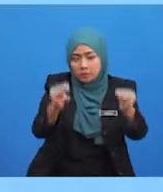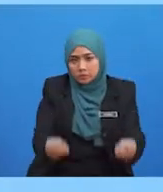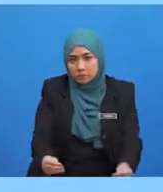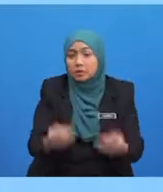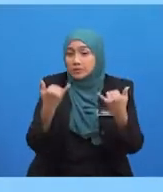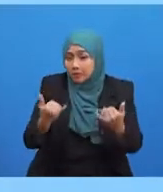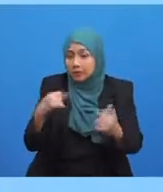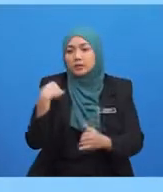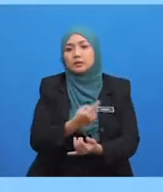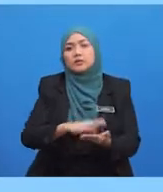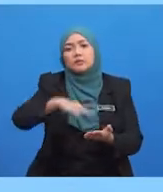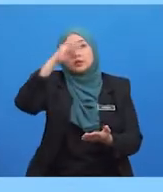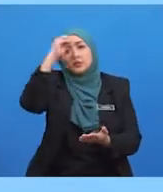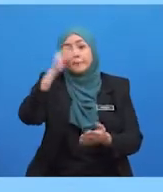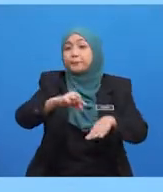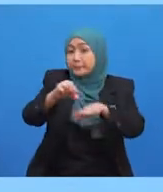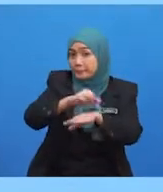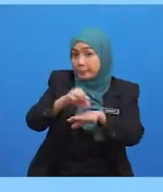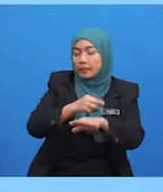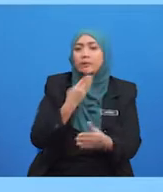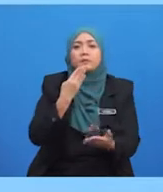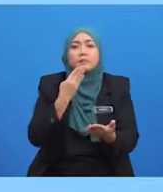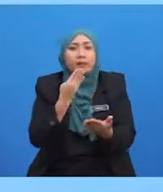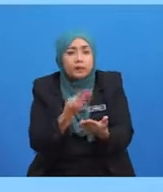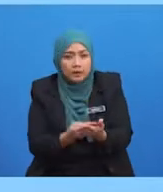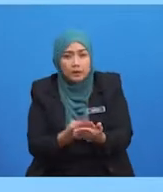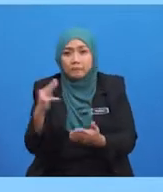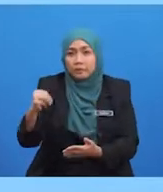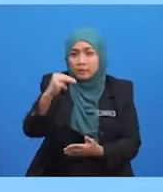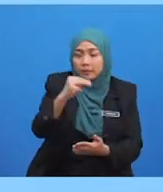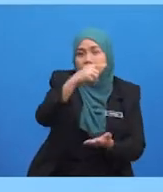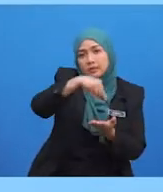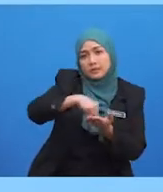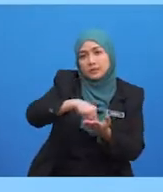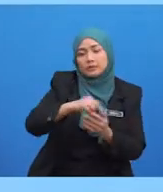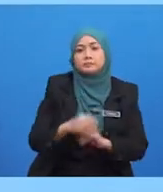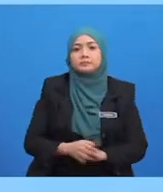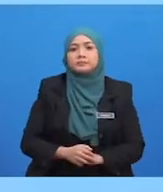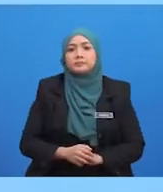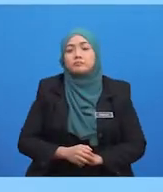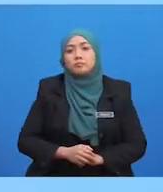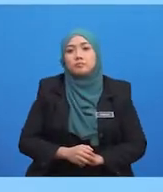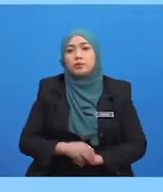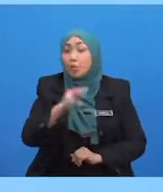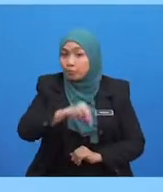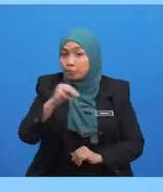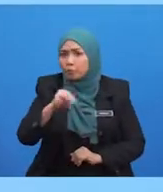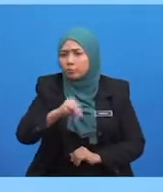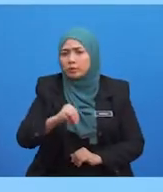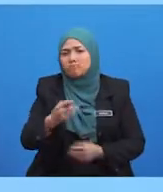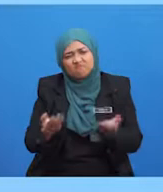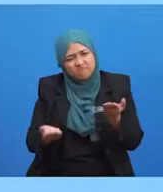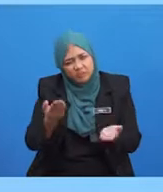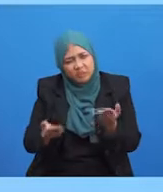kita pelajari kegunaan dan kebaikan mikroorganisma ini. Tentu murid-murid tidak tahu